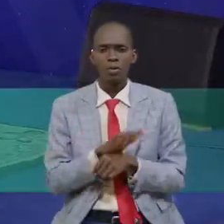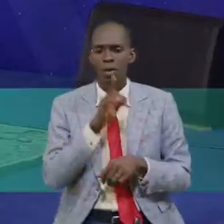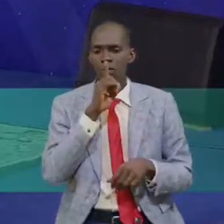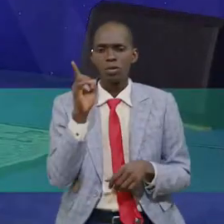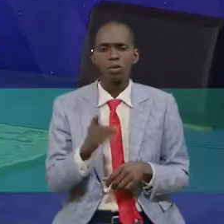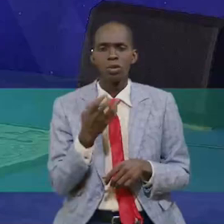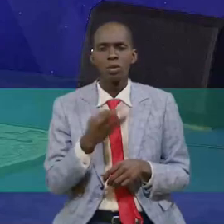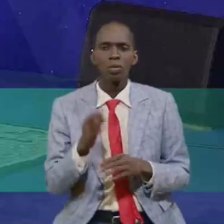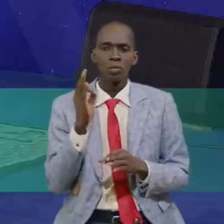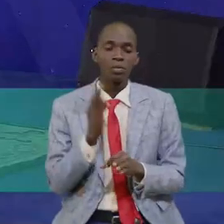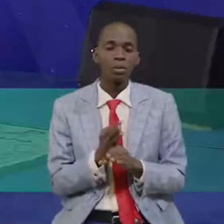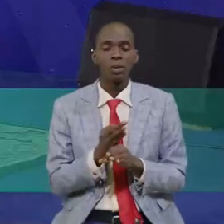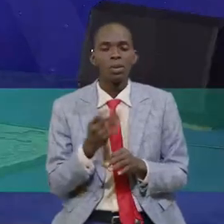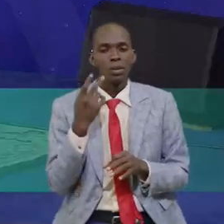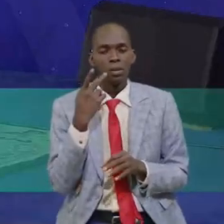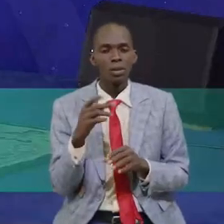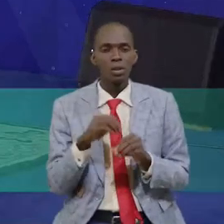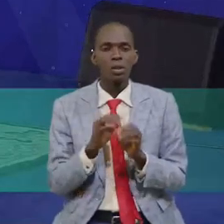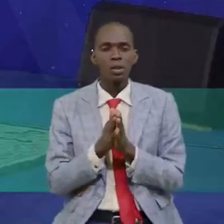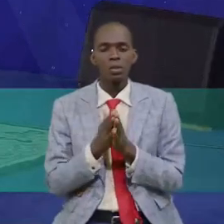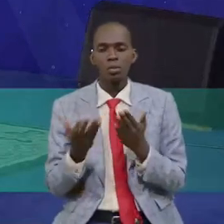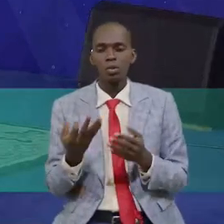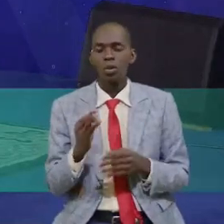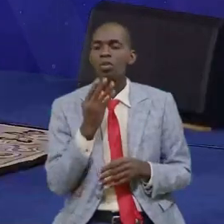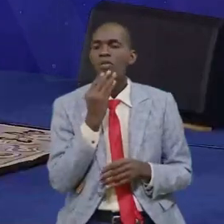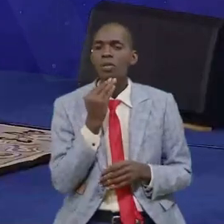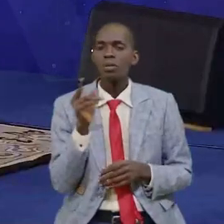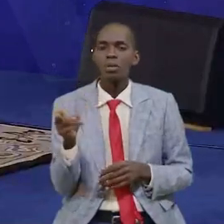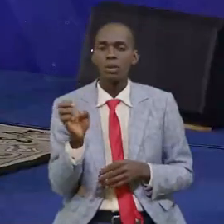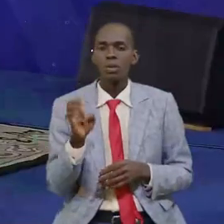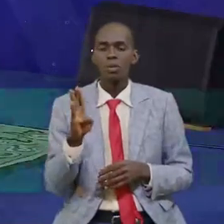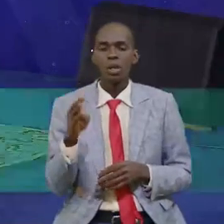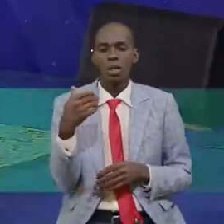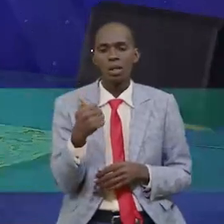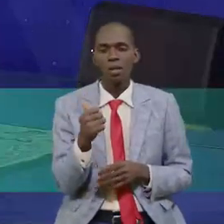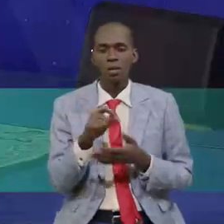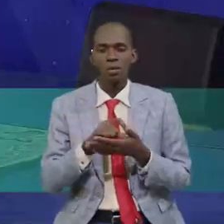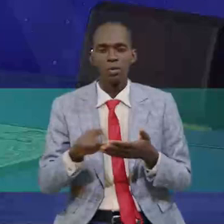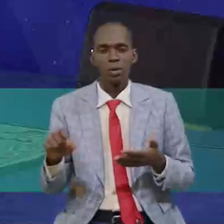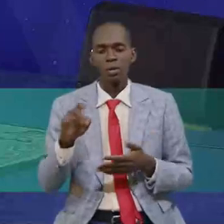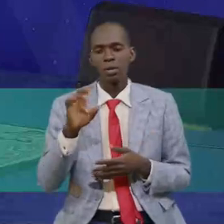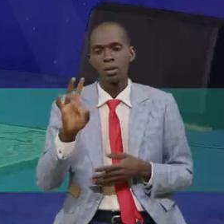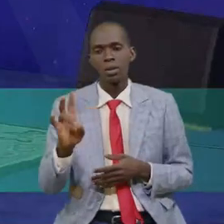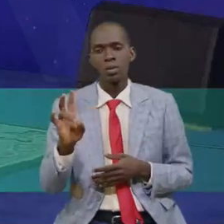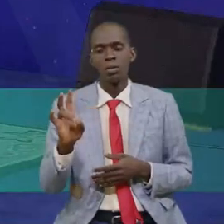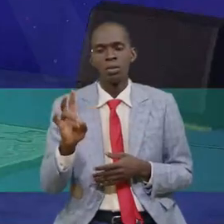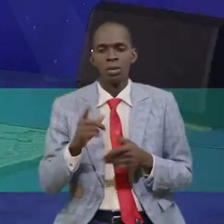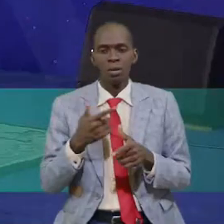foi. On nous dit en Hébreu au chapitre 10, lisons pas du verset 7.